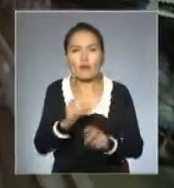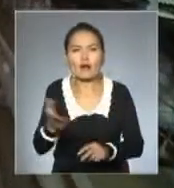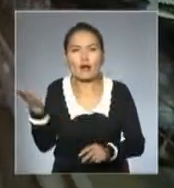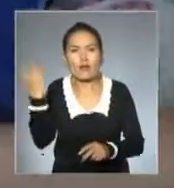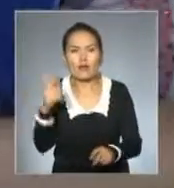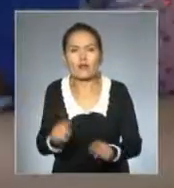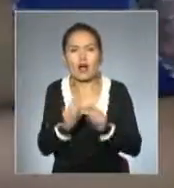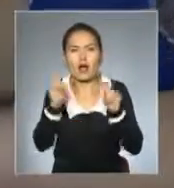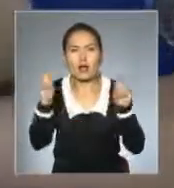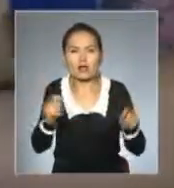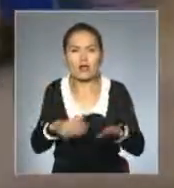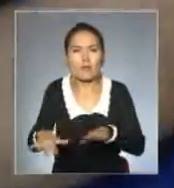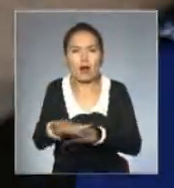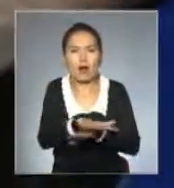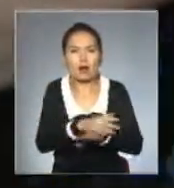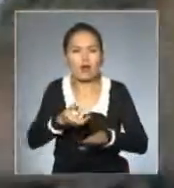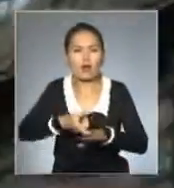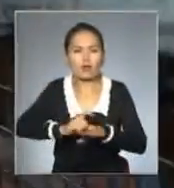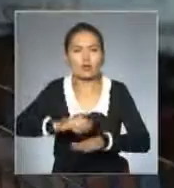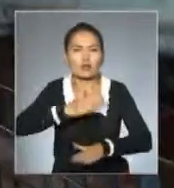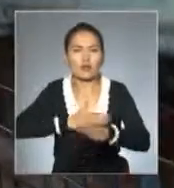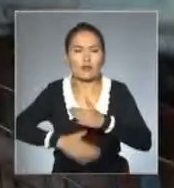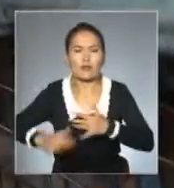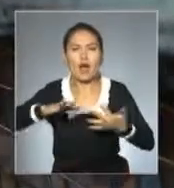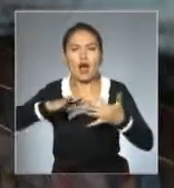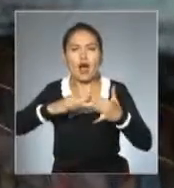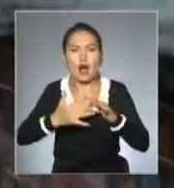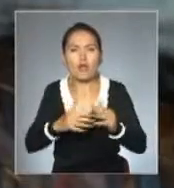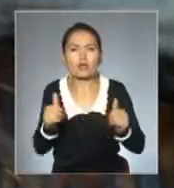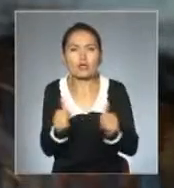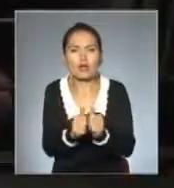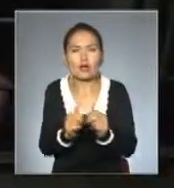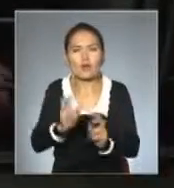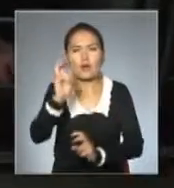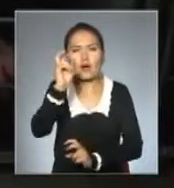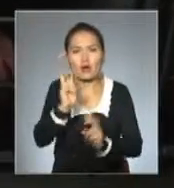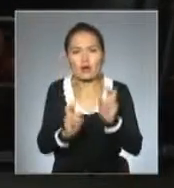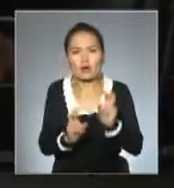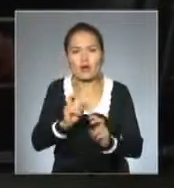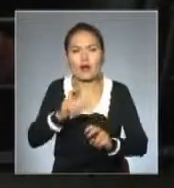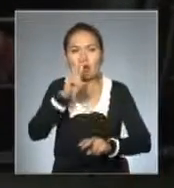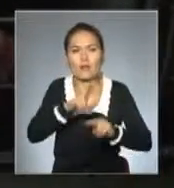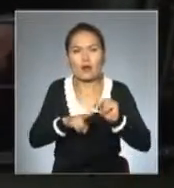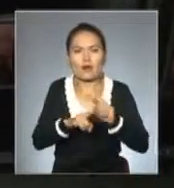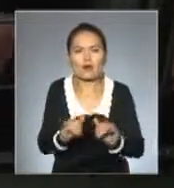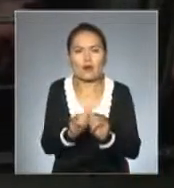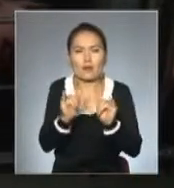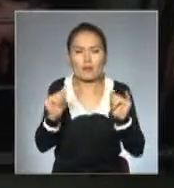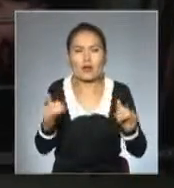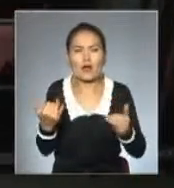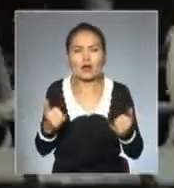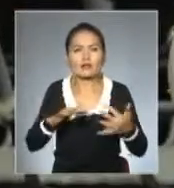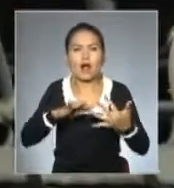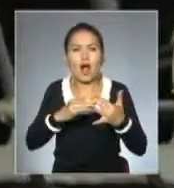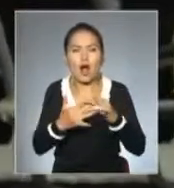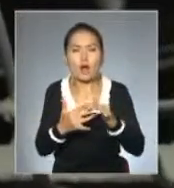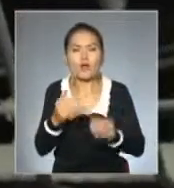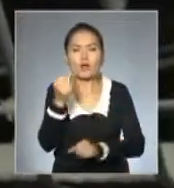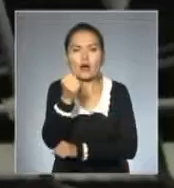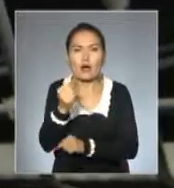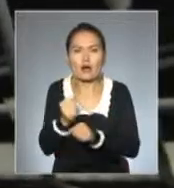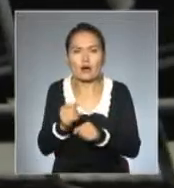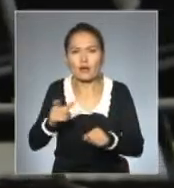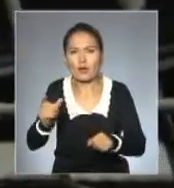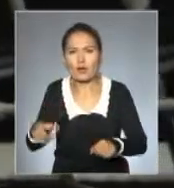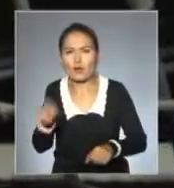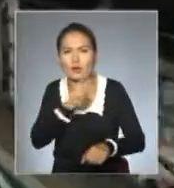тұрғындарына айтарлықтай нәсіп болды. Нәтижесінде ауыл іргесінен бой түсіген шаруашылықта жергілікті халық екі қолға бір күрек тапты. Сондай жандардың